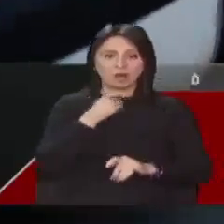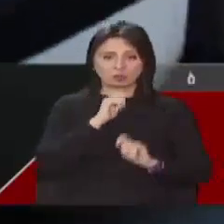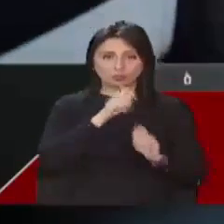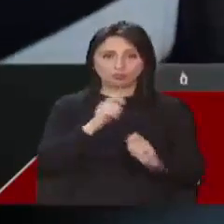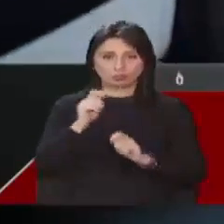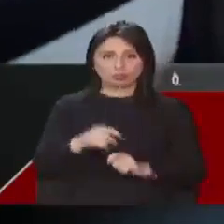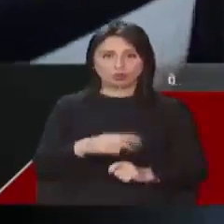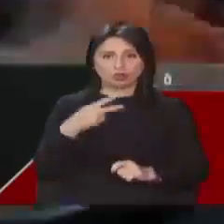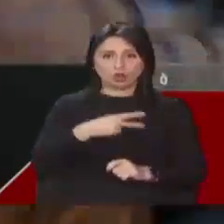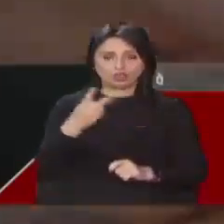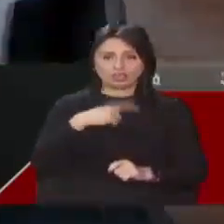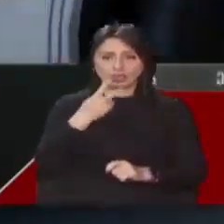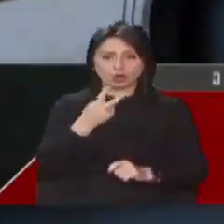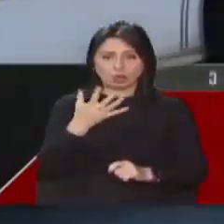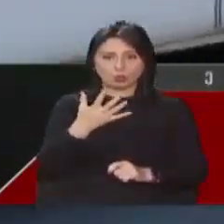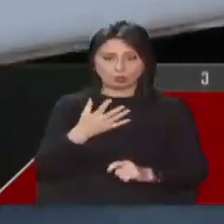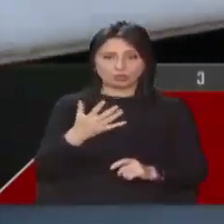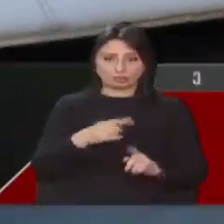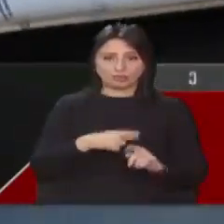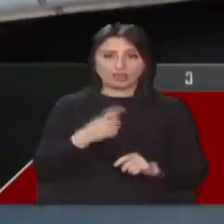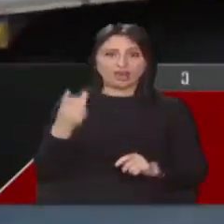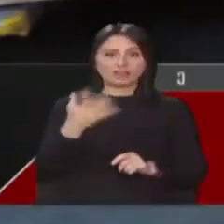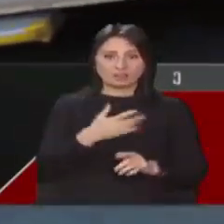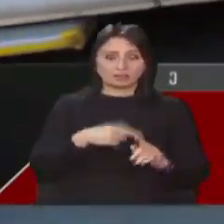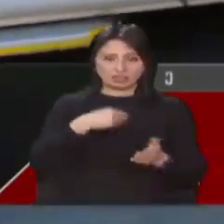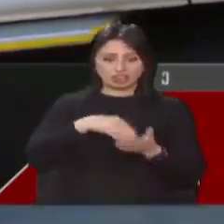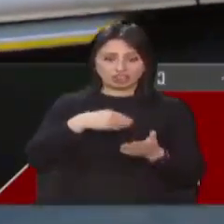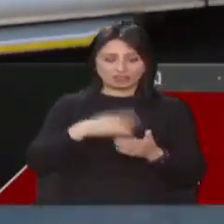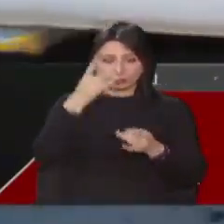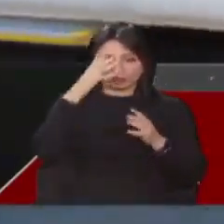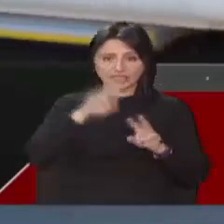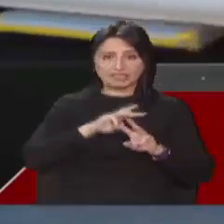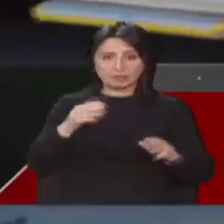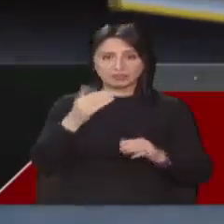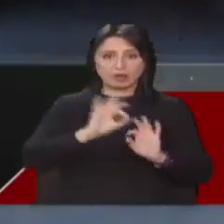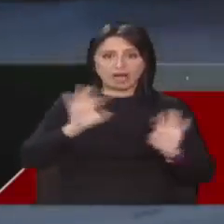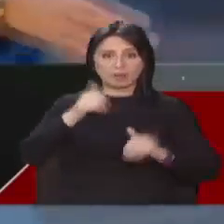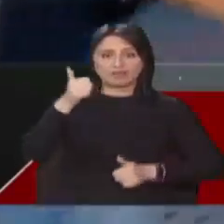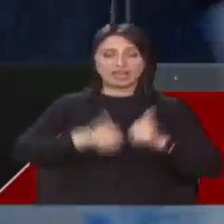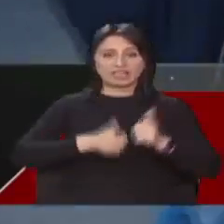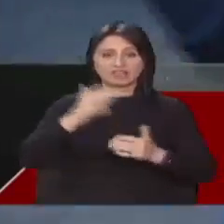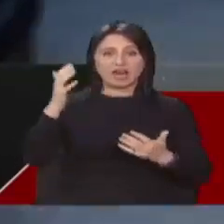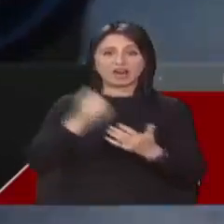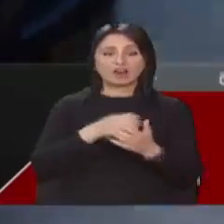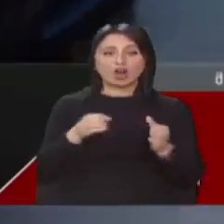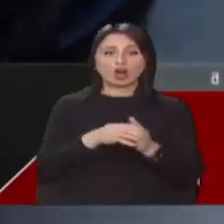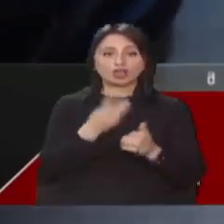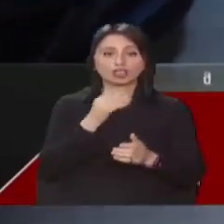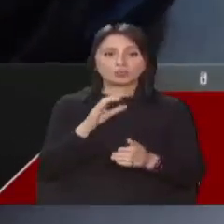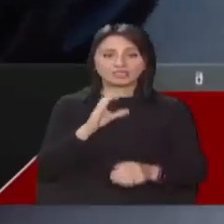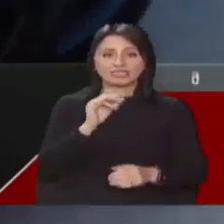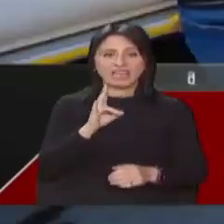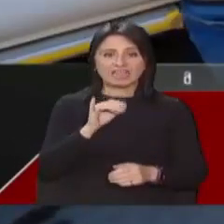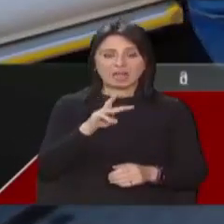საჩუქარი. 2022 წლის 25 აპრილს საათიერთეული მიკროავტობუსის შესყიდვაზე კულტურის სამინისტროს მიერ გამოცხადებულ ტენდერში გაიმარჯვა კომპანია შეფესე